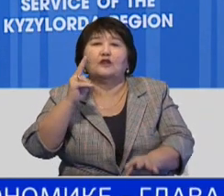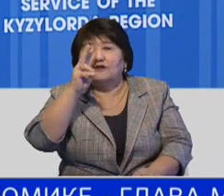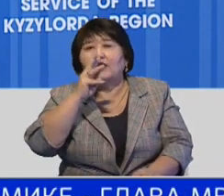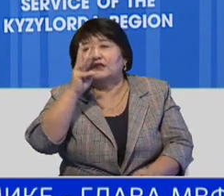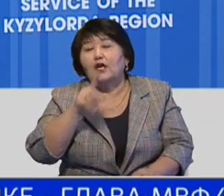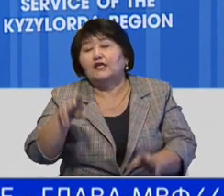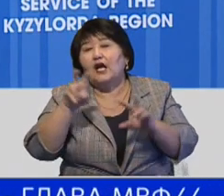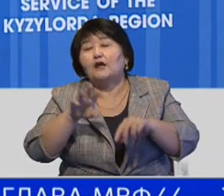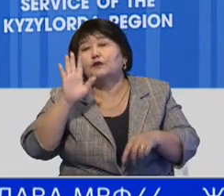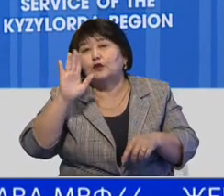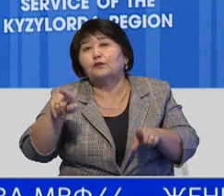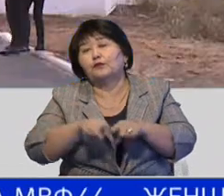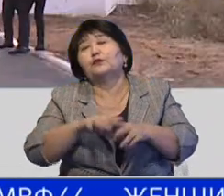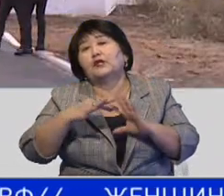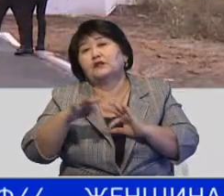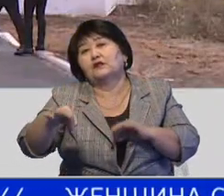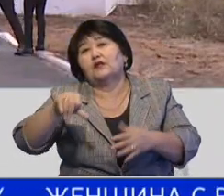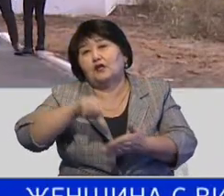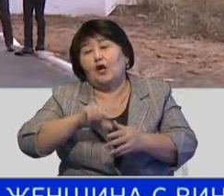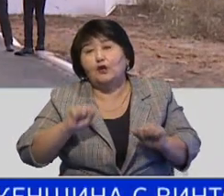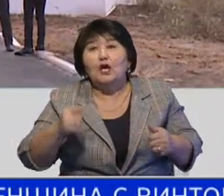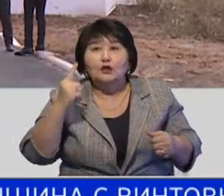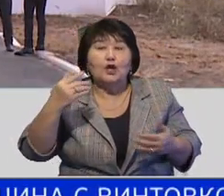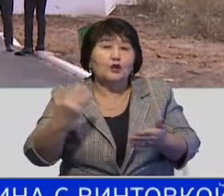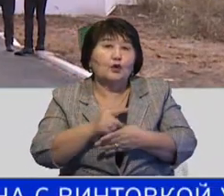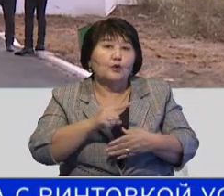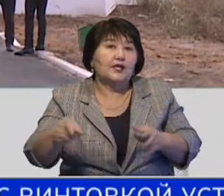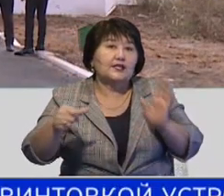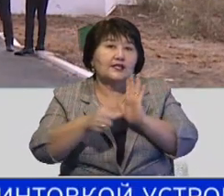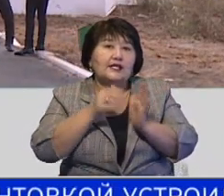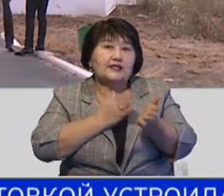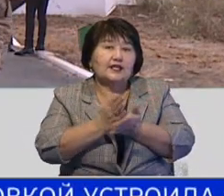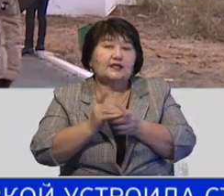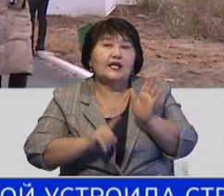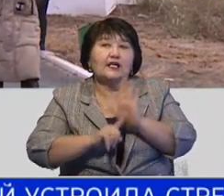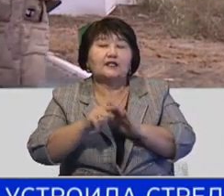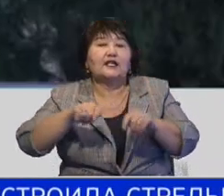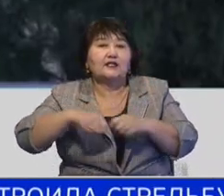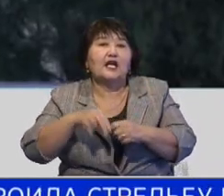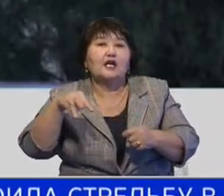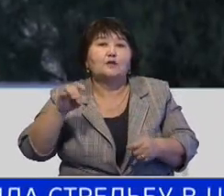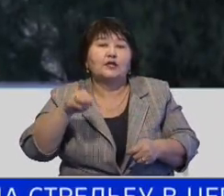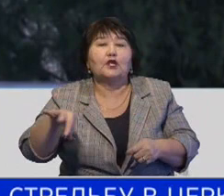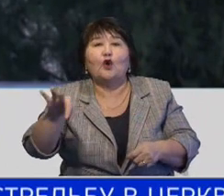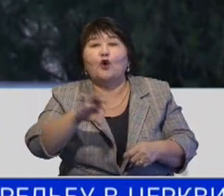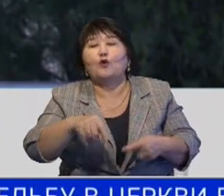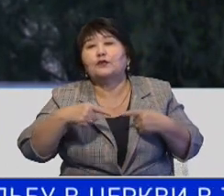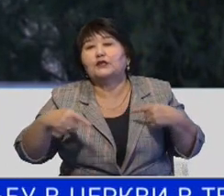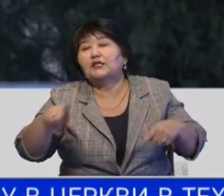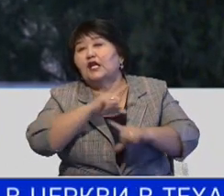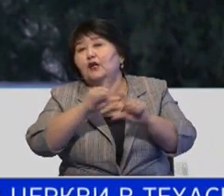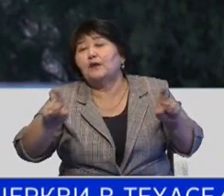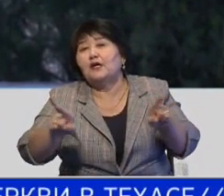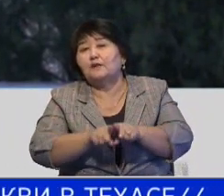все эти обследования можно будет пройти в районах ещ одна новость в течение 6 лет изза выхода из МРТ областной многопрофильной